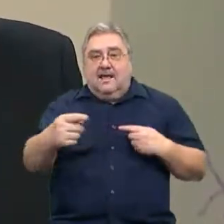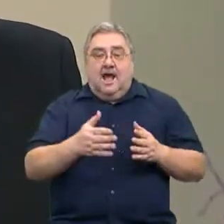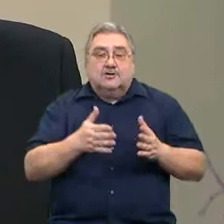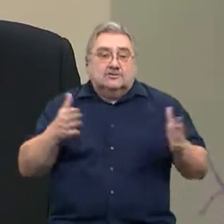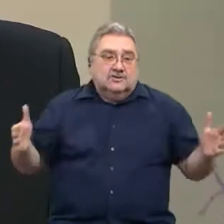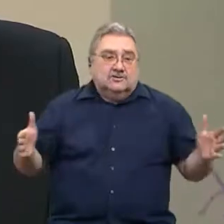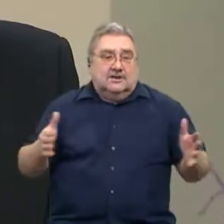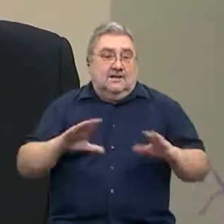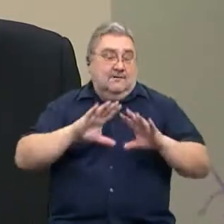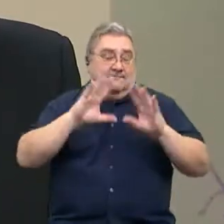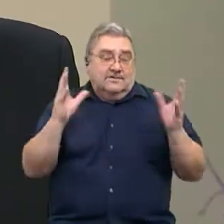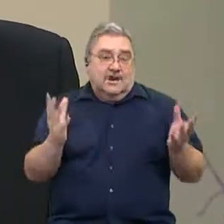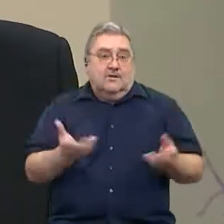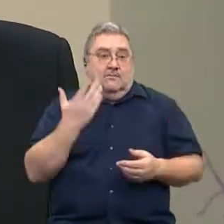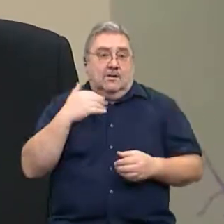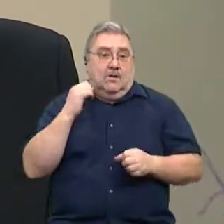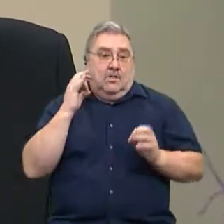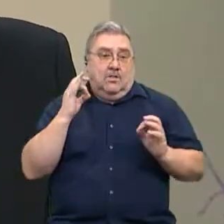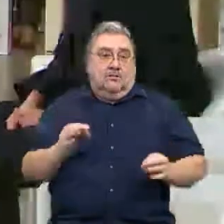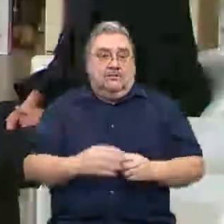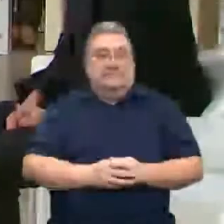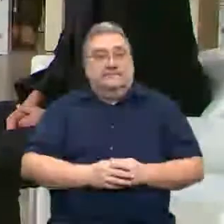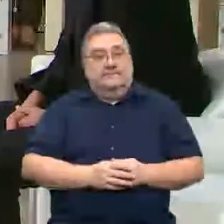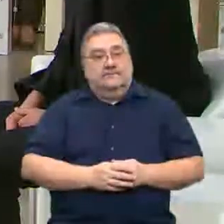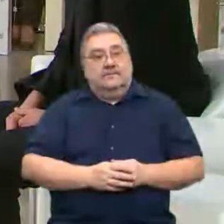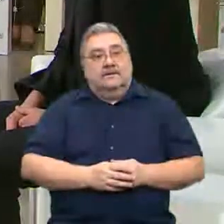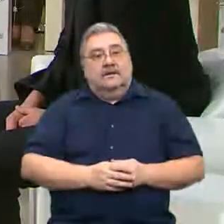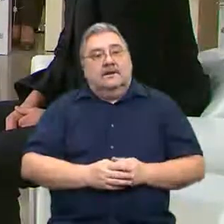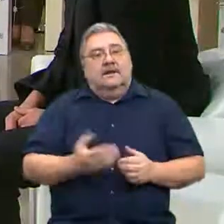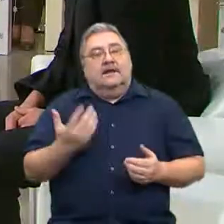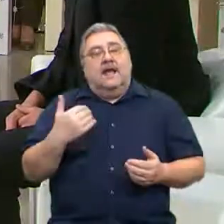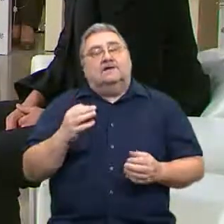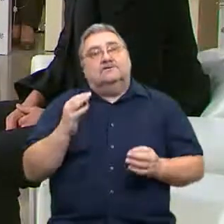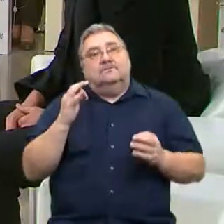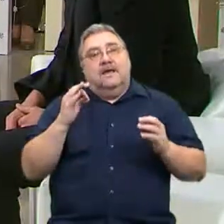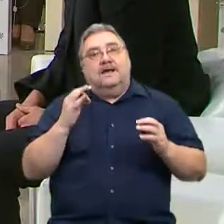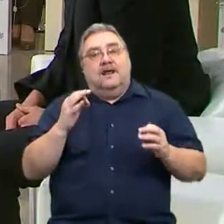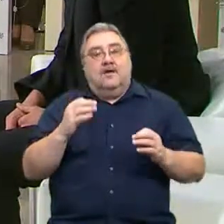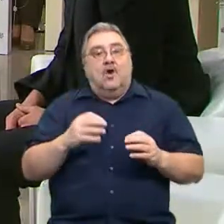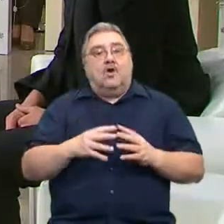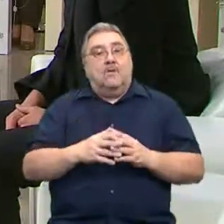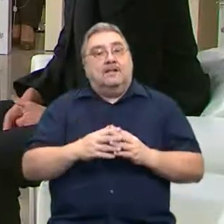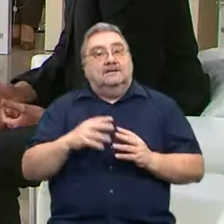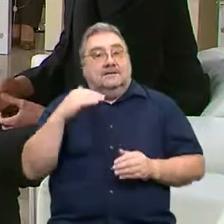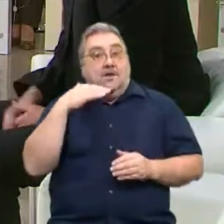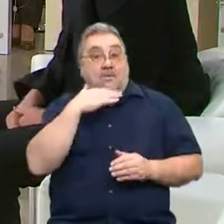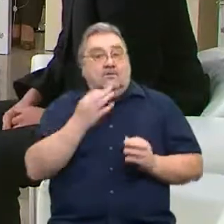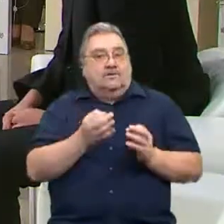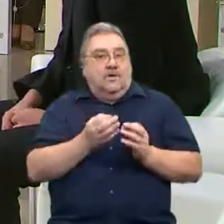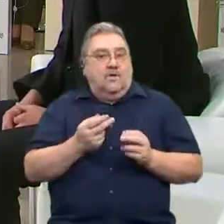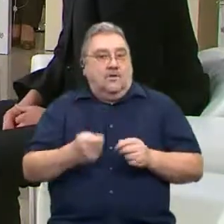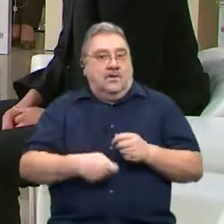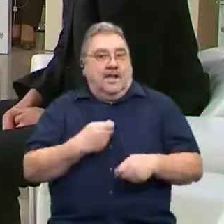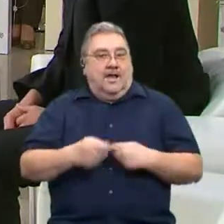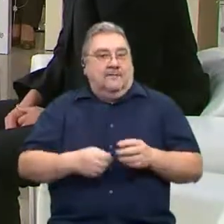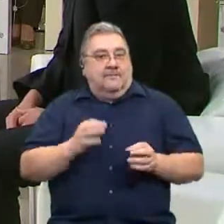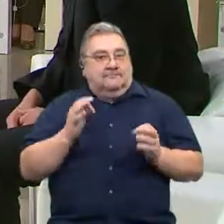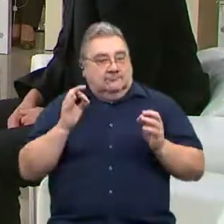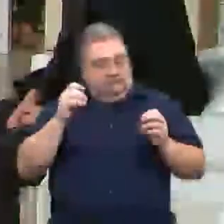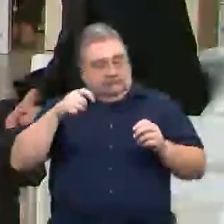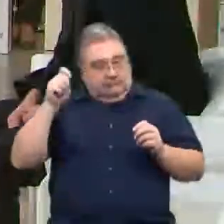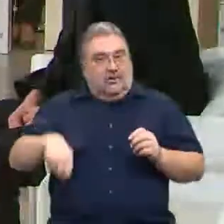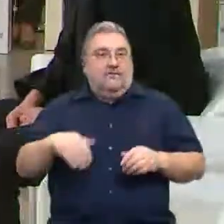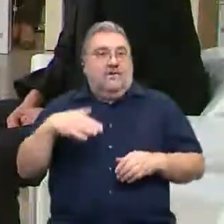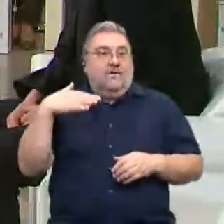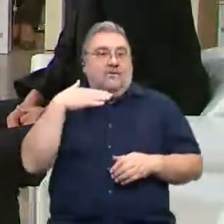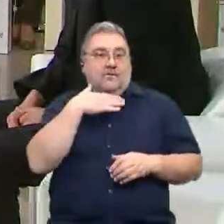a harmonické v těch ústech. To nebývalo. Jak z neromantického může udělat romantika? Pošleš ho tady panu doktorovi. Jo. To bychom zvládli.